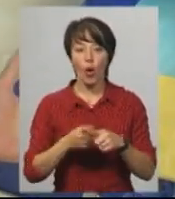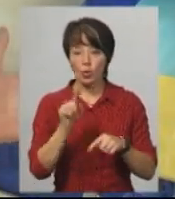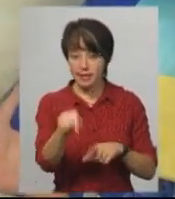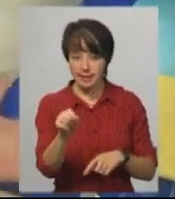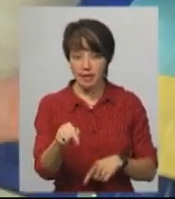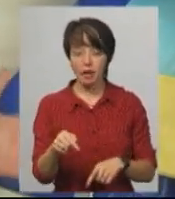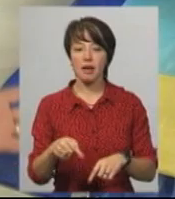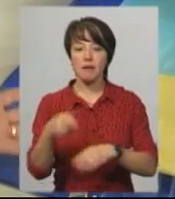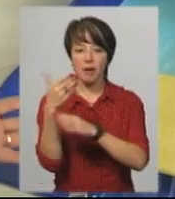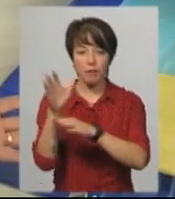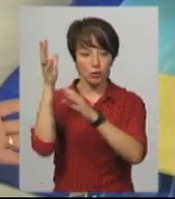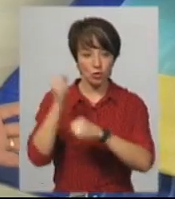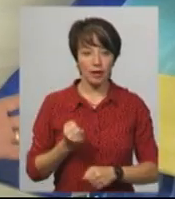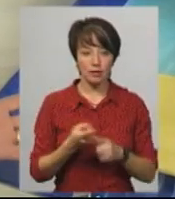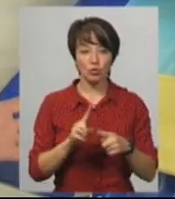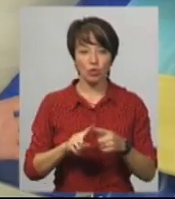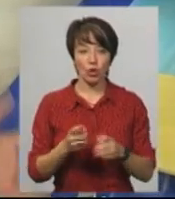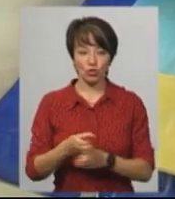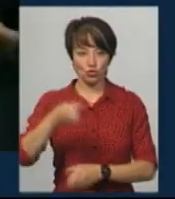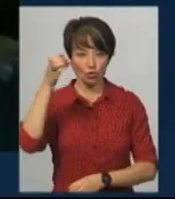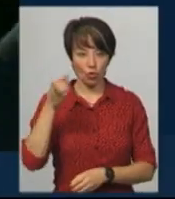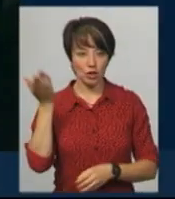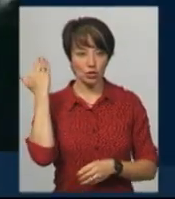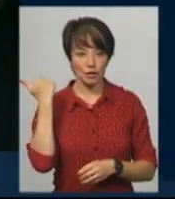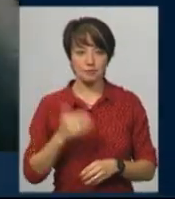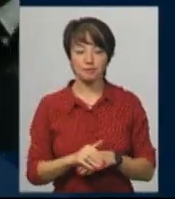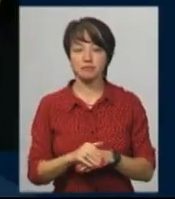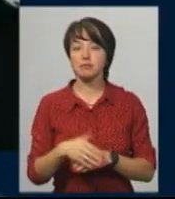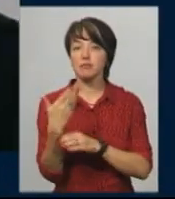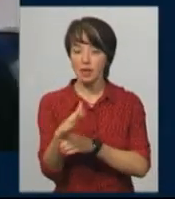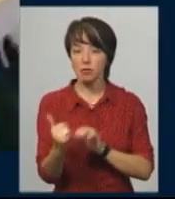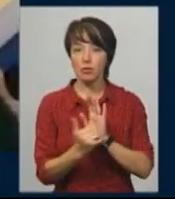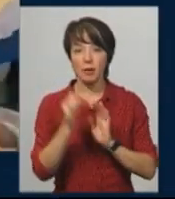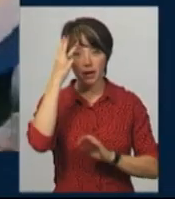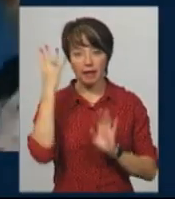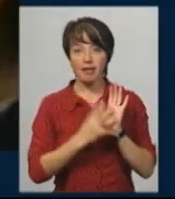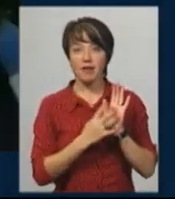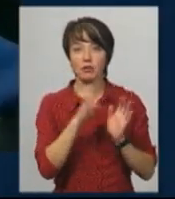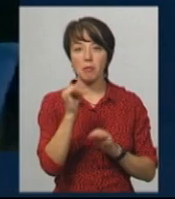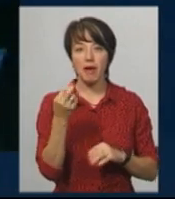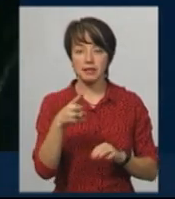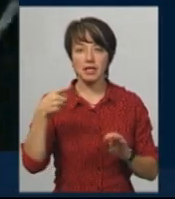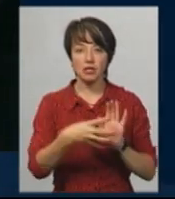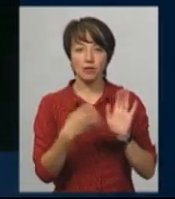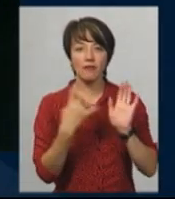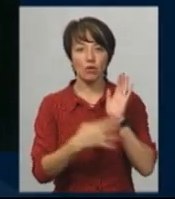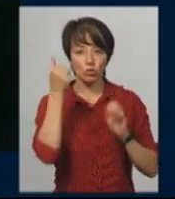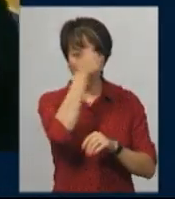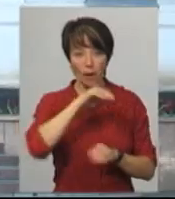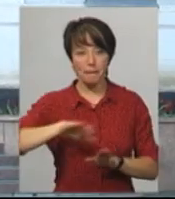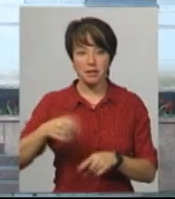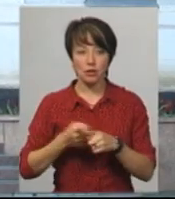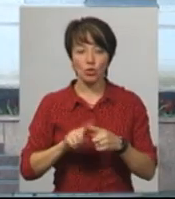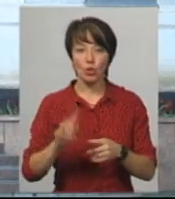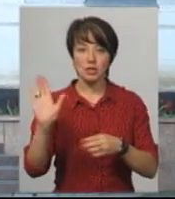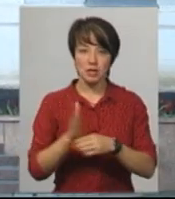прапор знятий з тої щогли тоді. Прапор встановили у Хмельницькому 9 березня 1990 року, а після того, як